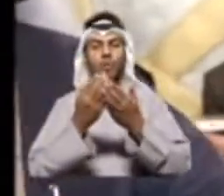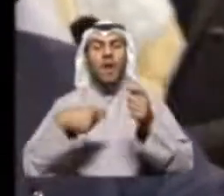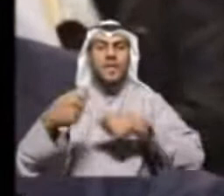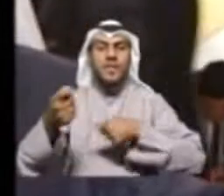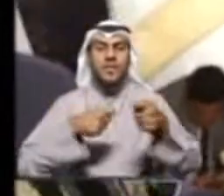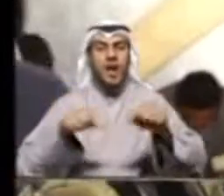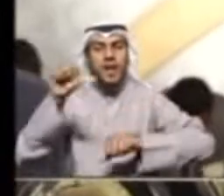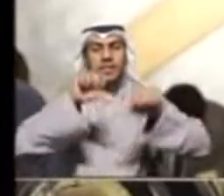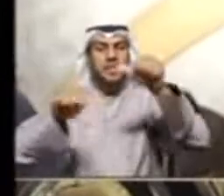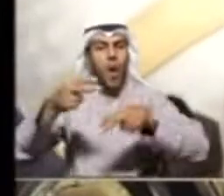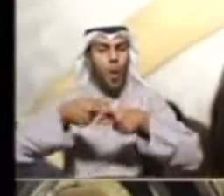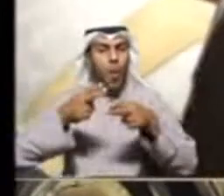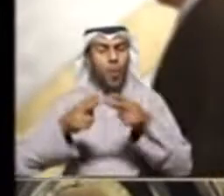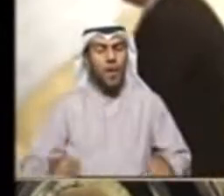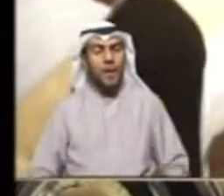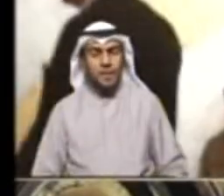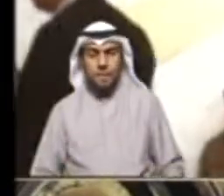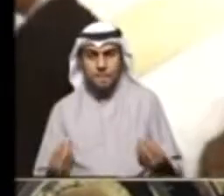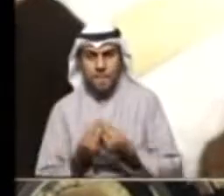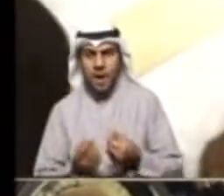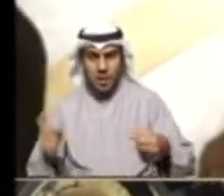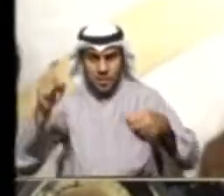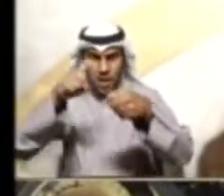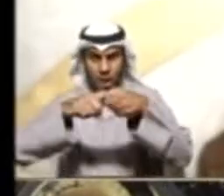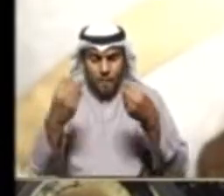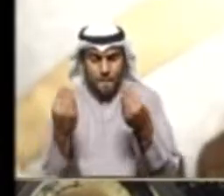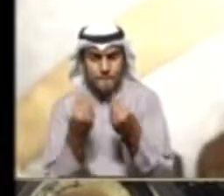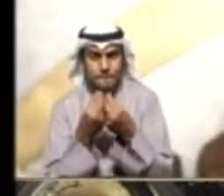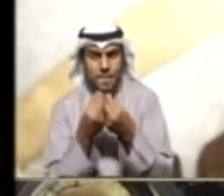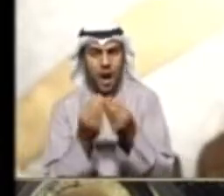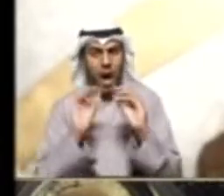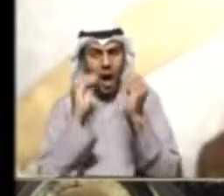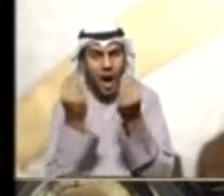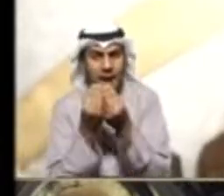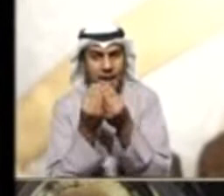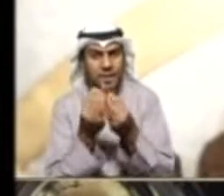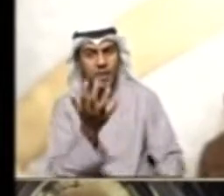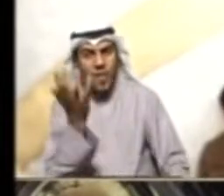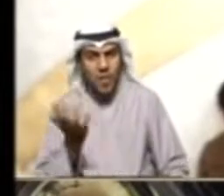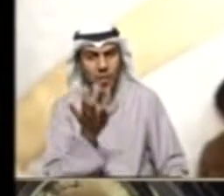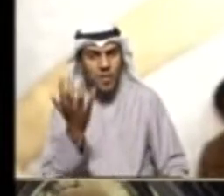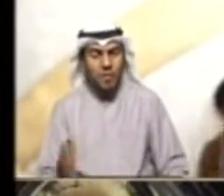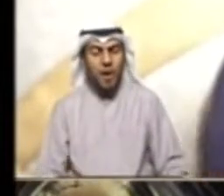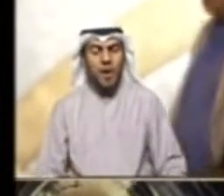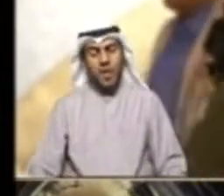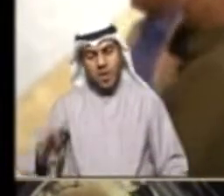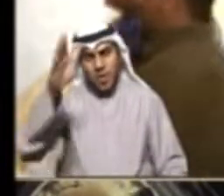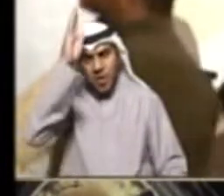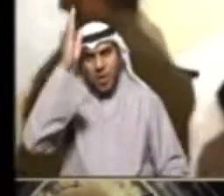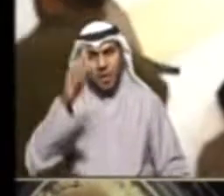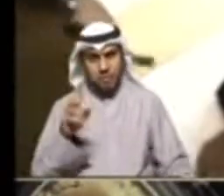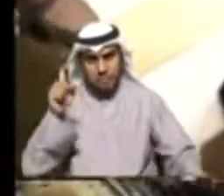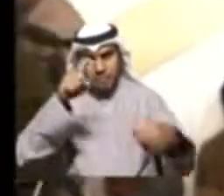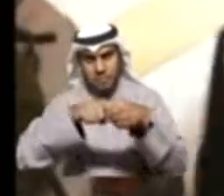وبتعاون مشترك مع البنك، مجموعة البنك الدولي والهيئة الوطنية للاستثمار في جمهورية العراق،